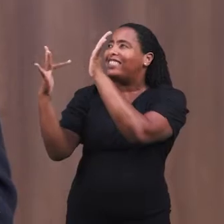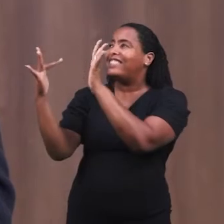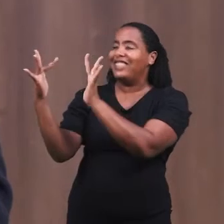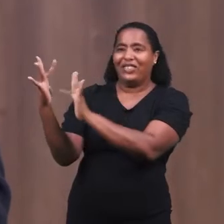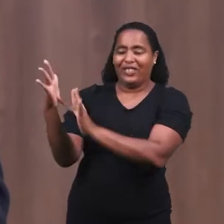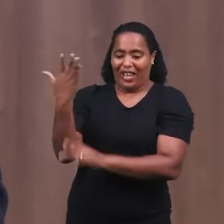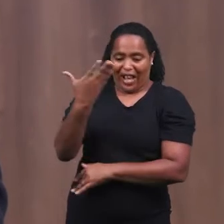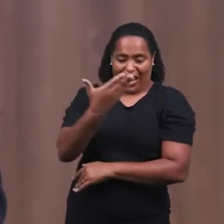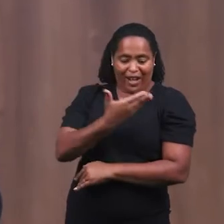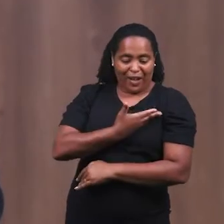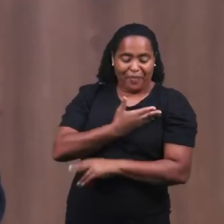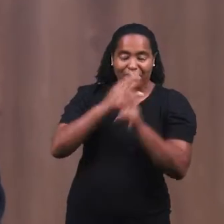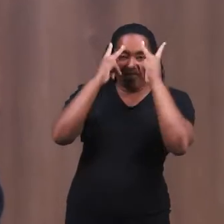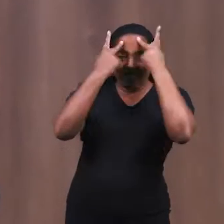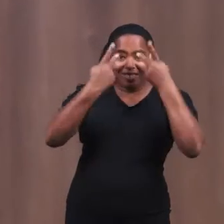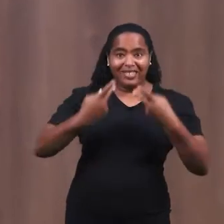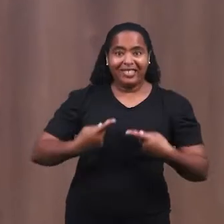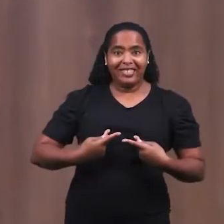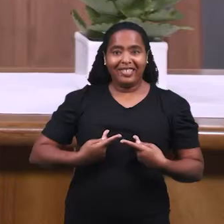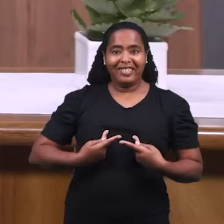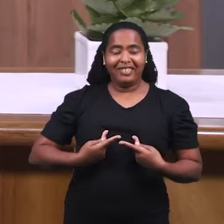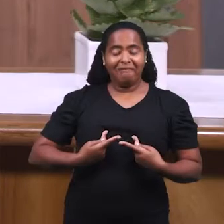Иисус, Он друг человека.